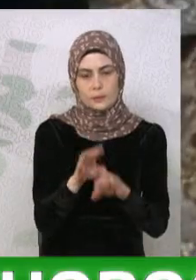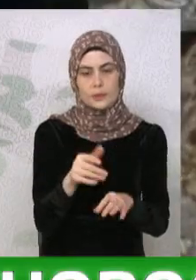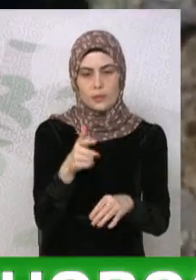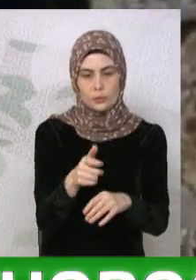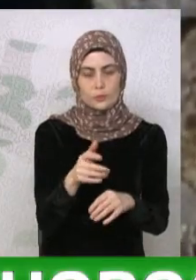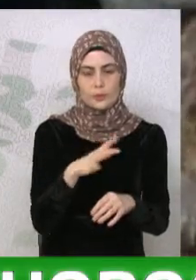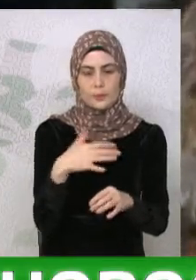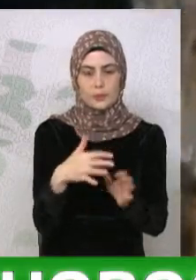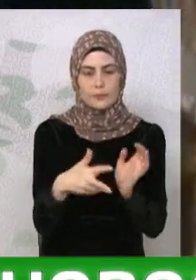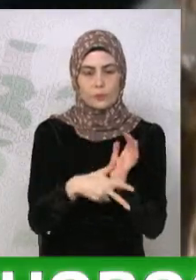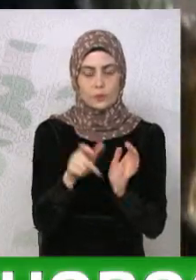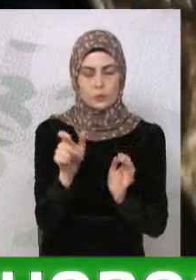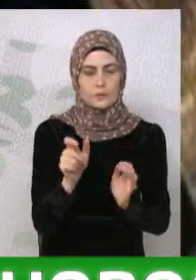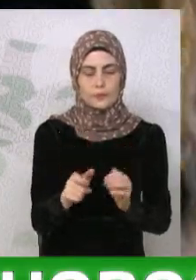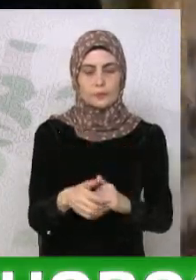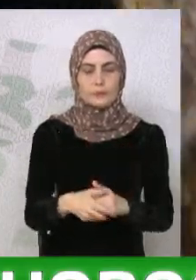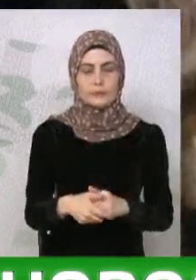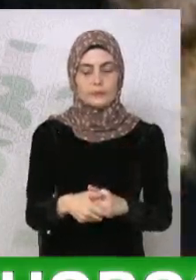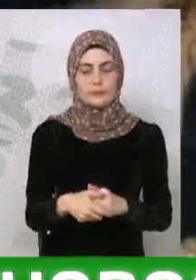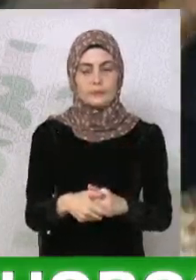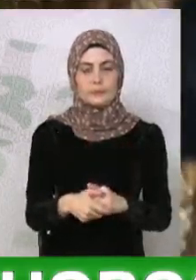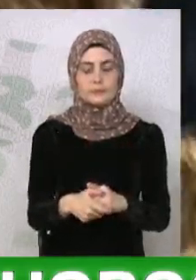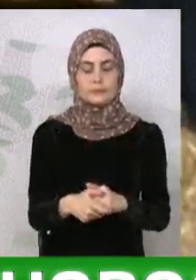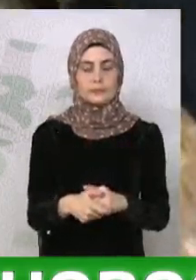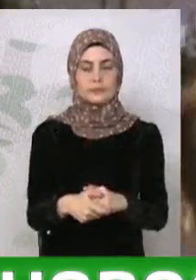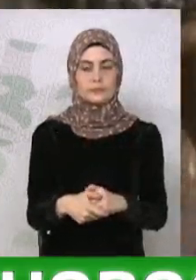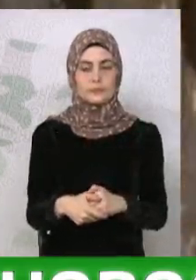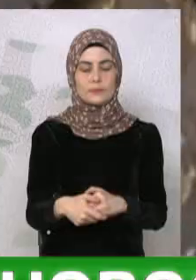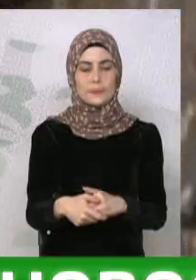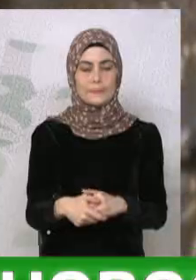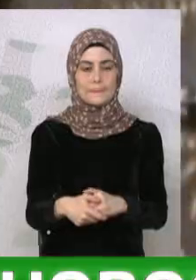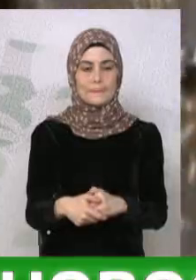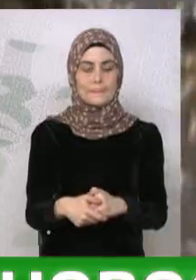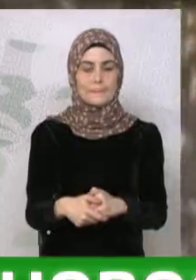сдано 58 единиц оружия. Диана Дударова, Джамалей Султыгов, Новости 24.